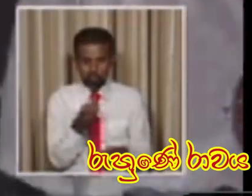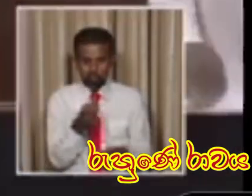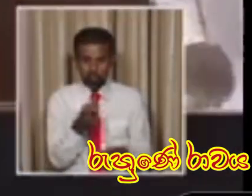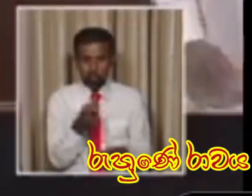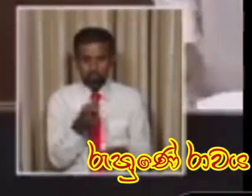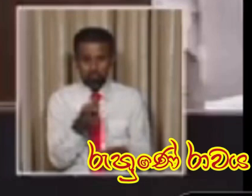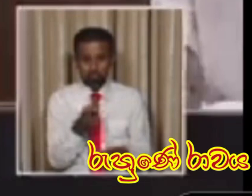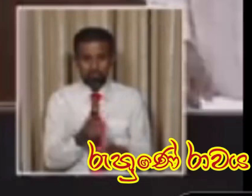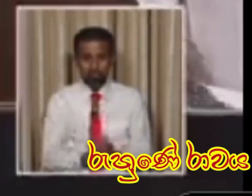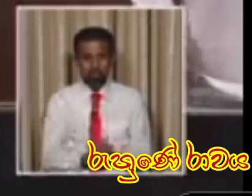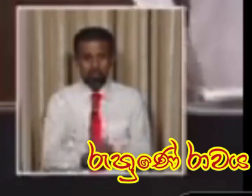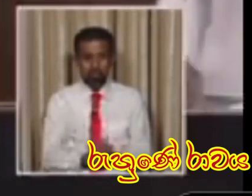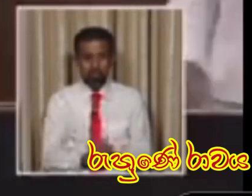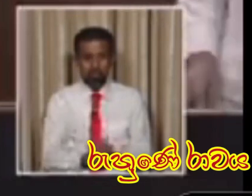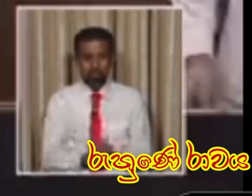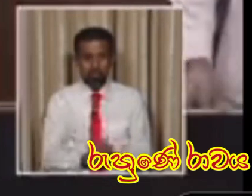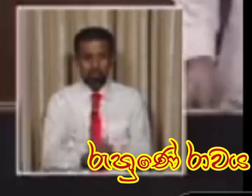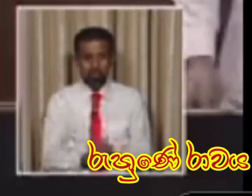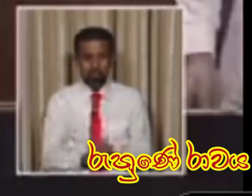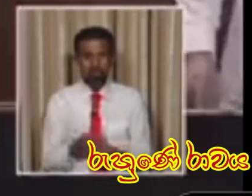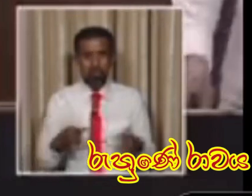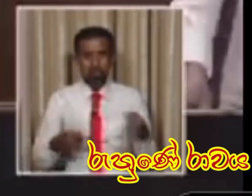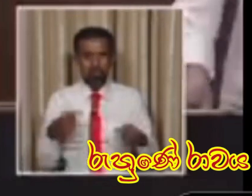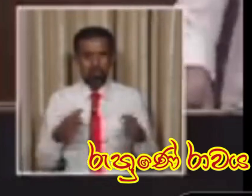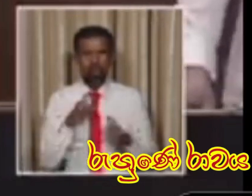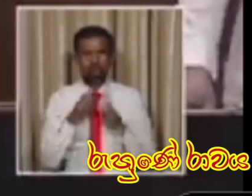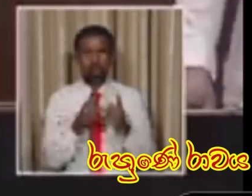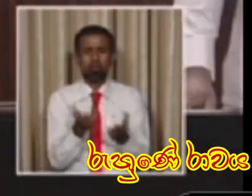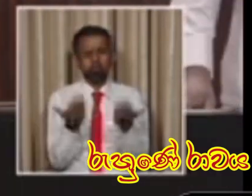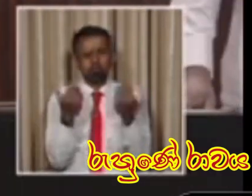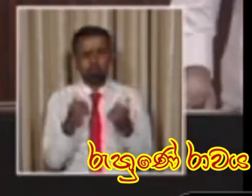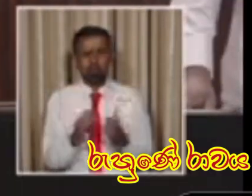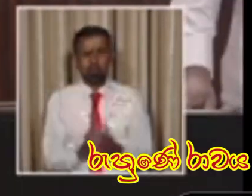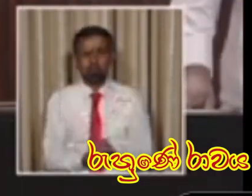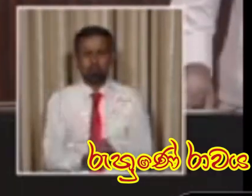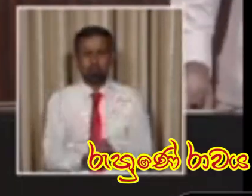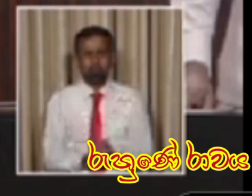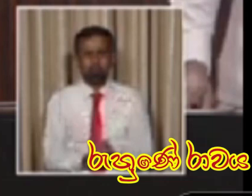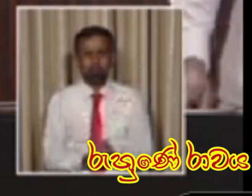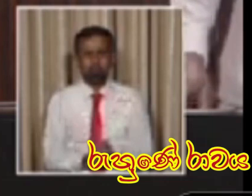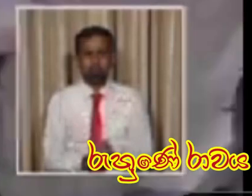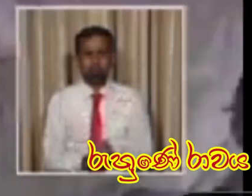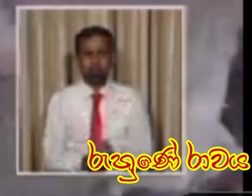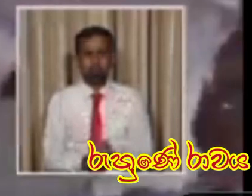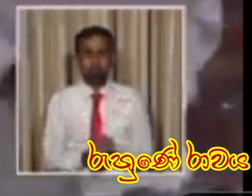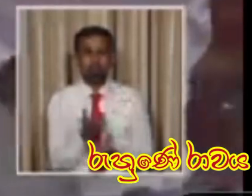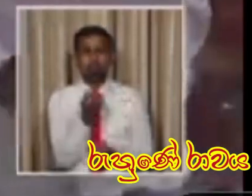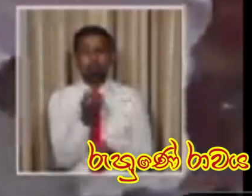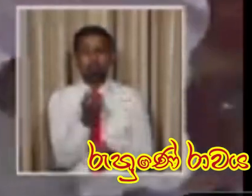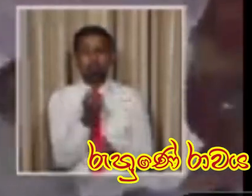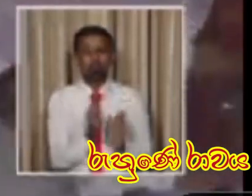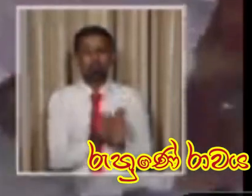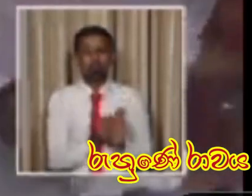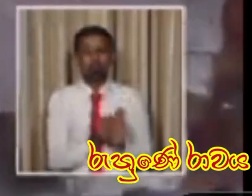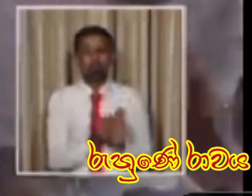මන්තිතුමා විවාදයක් කියවුවා කියලා තියෙන්නේ. මට විවාදේ දිගන්න ඕන. නේද මට. එතකොට මිලේ නියම කරන්නේ